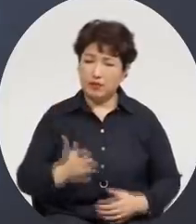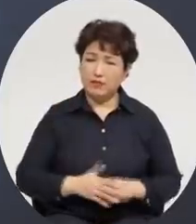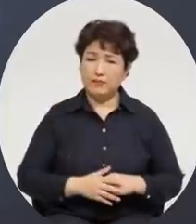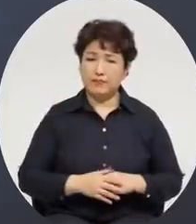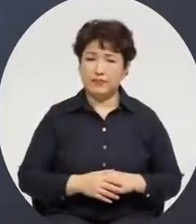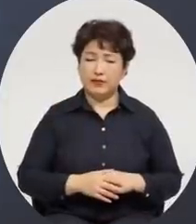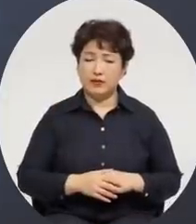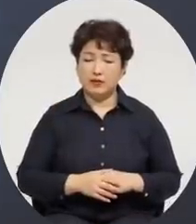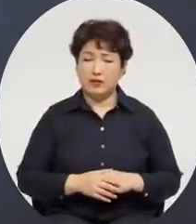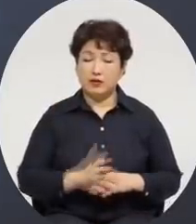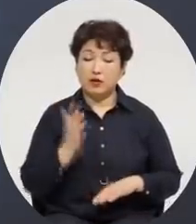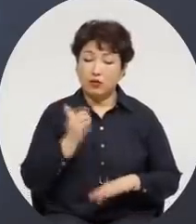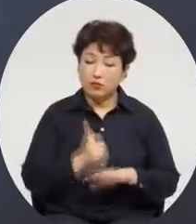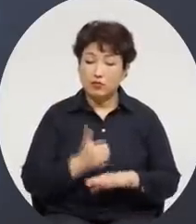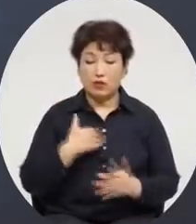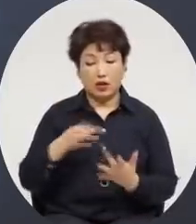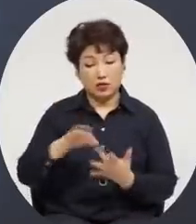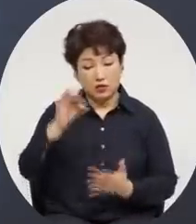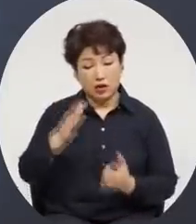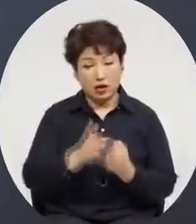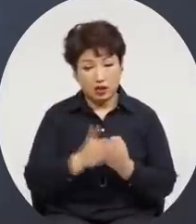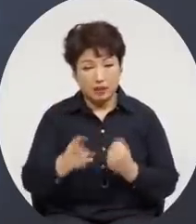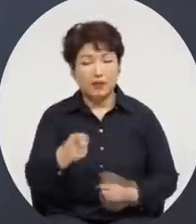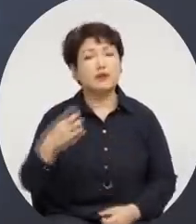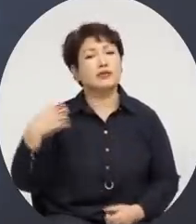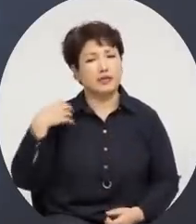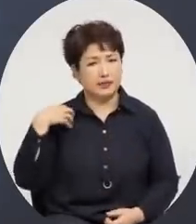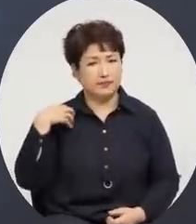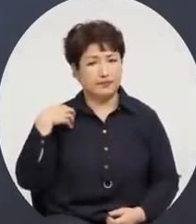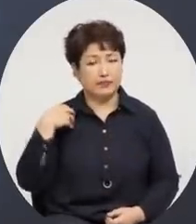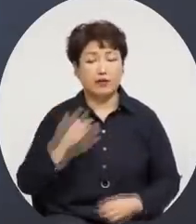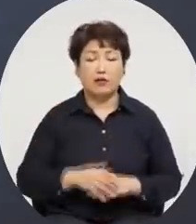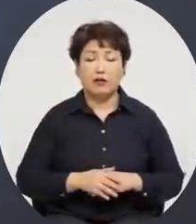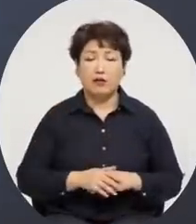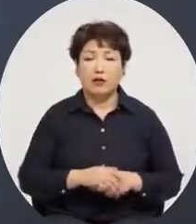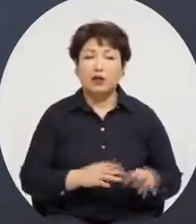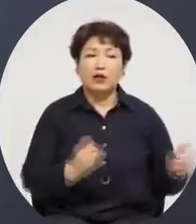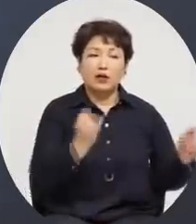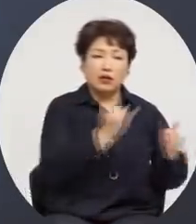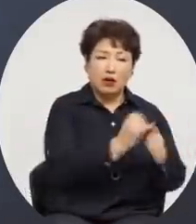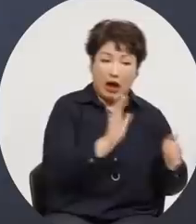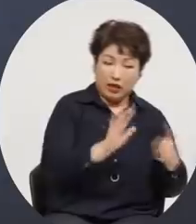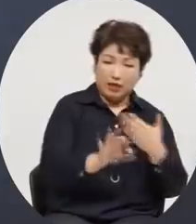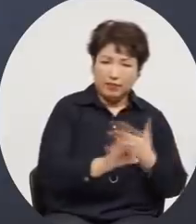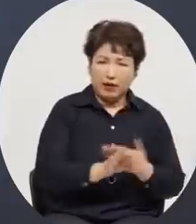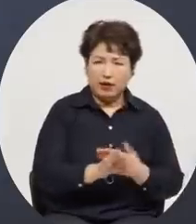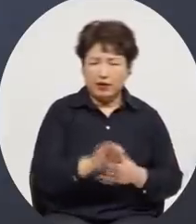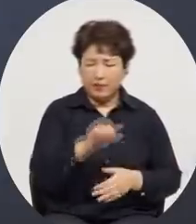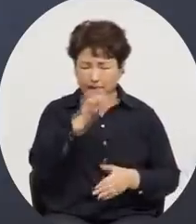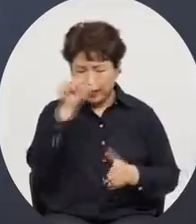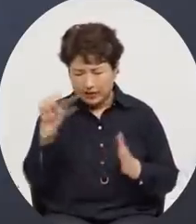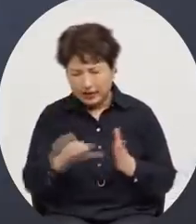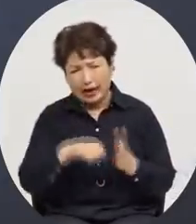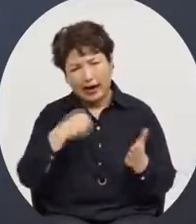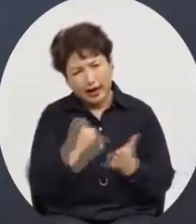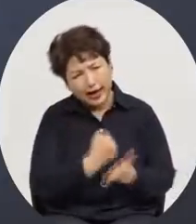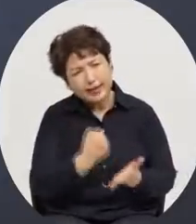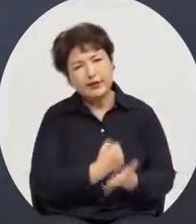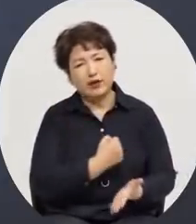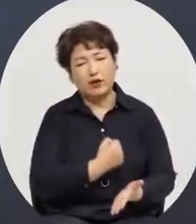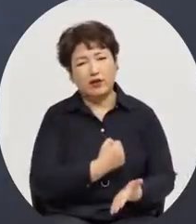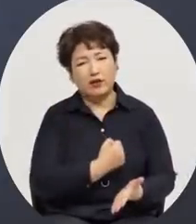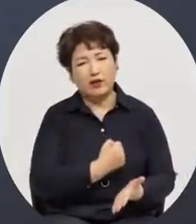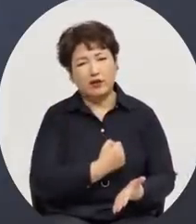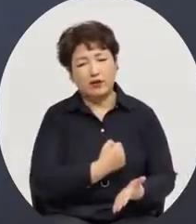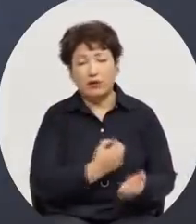어떤 선택을 하든 선택에 대한 책임을 져야 된다. 그러니까 결혼을 안 하면 죽을 때까지 아쉬움이